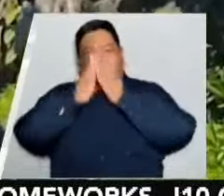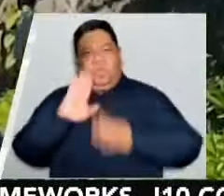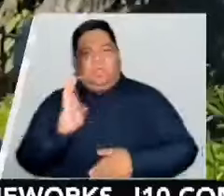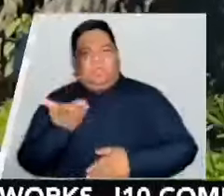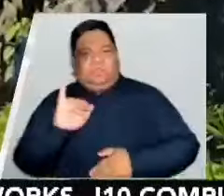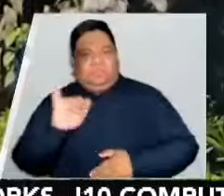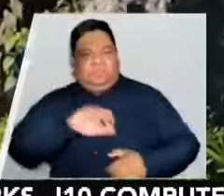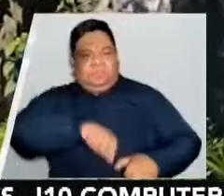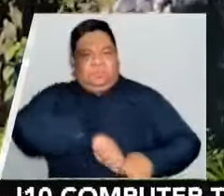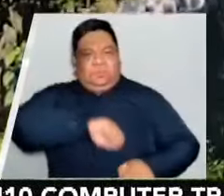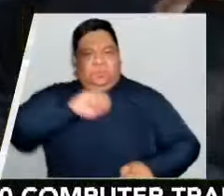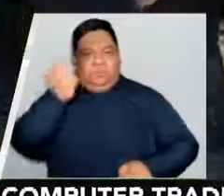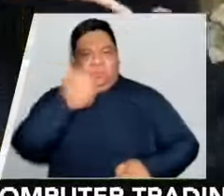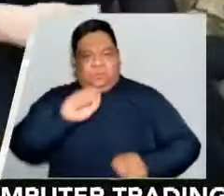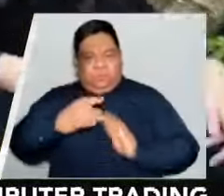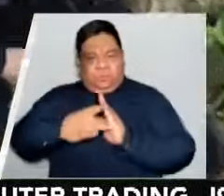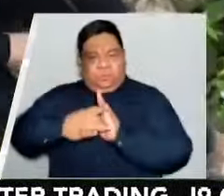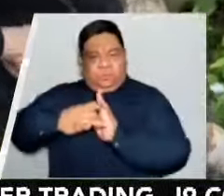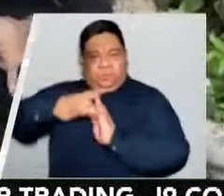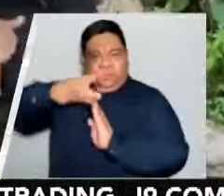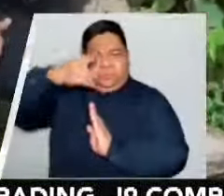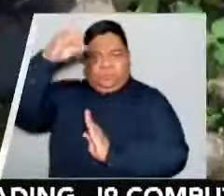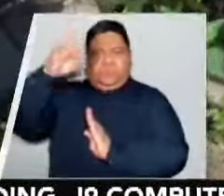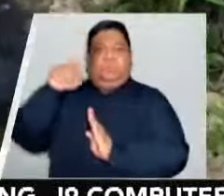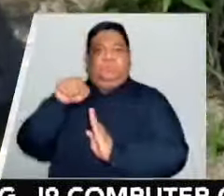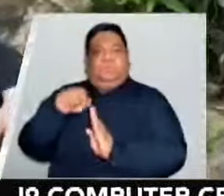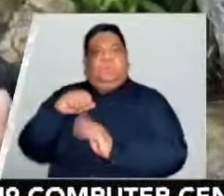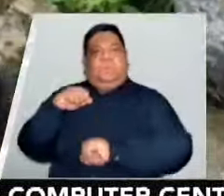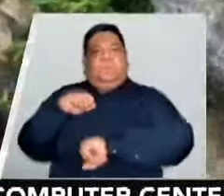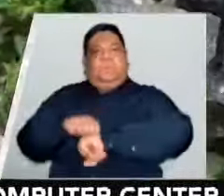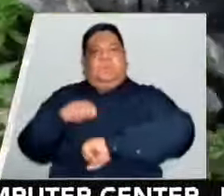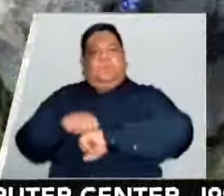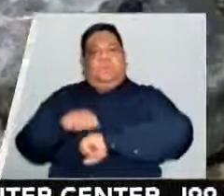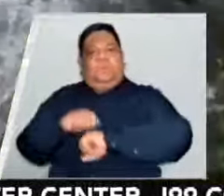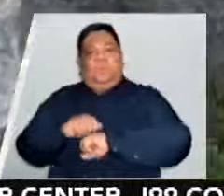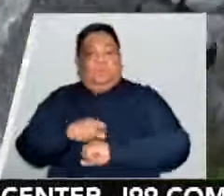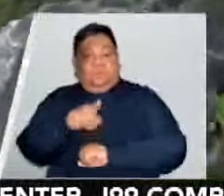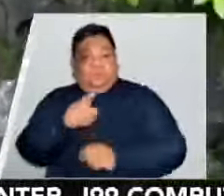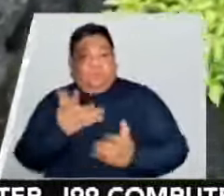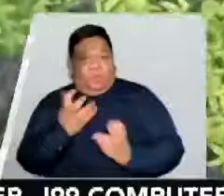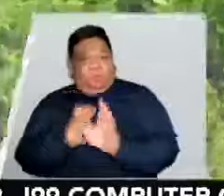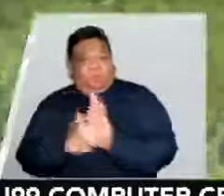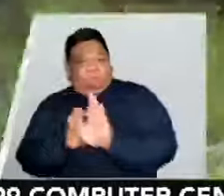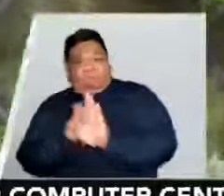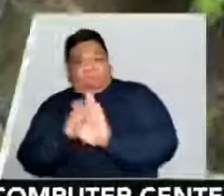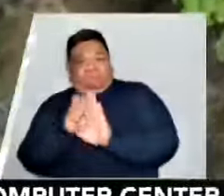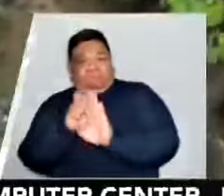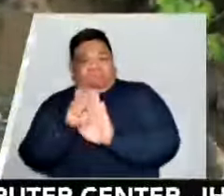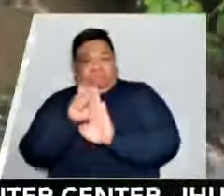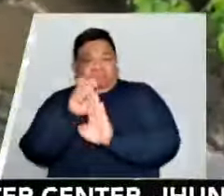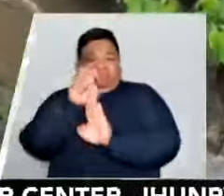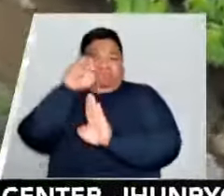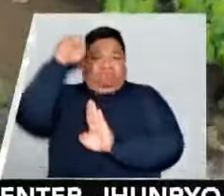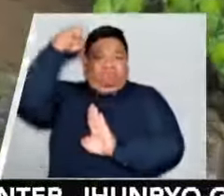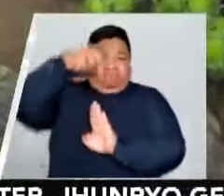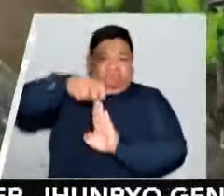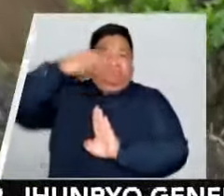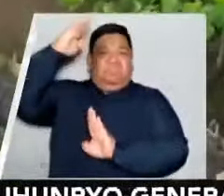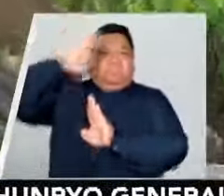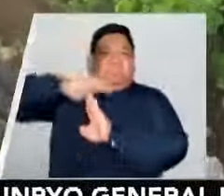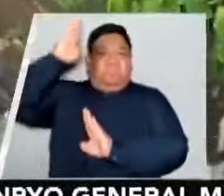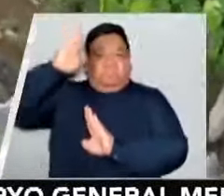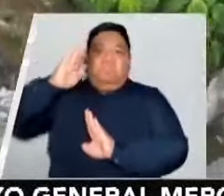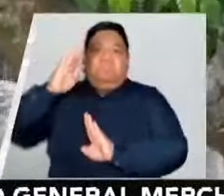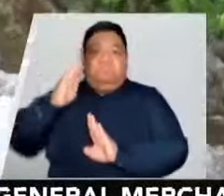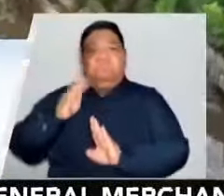Ito ang espadang bato, perfect sa adrenaline junkies, ang adventure para marating ang tuktok na